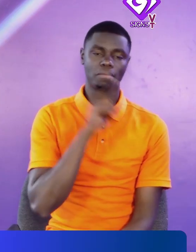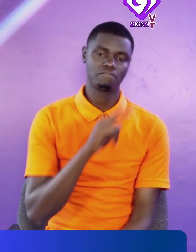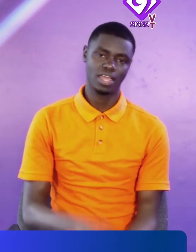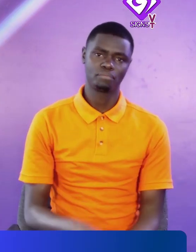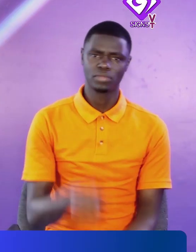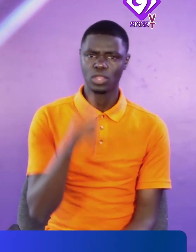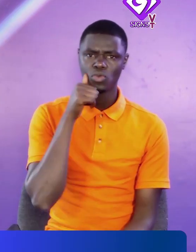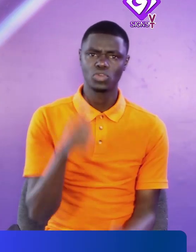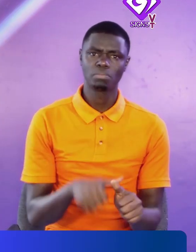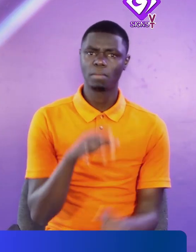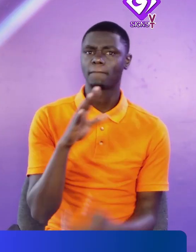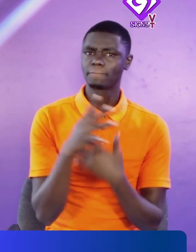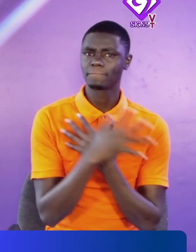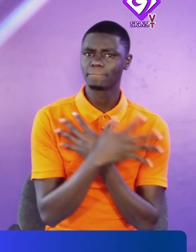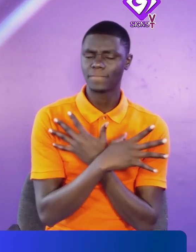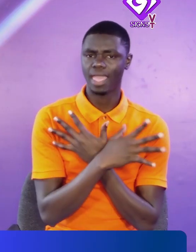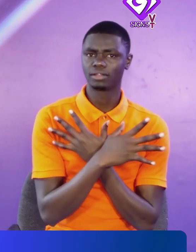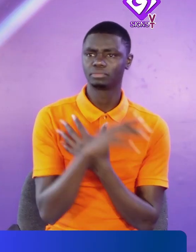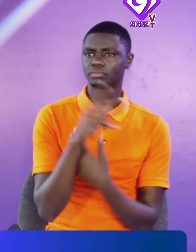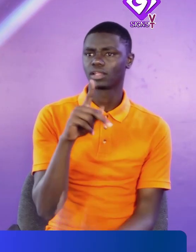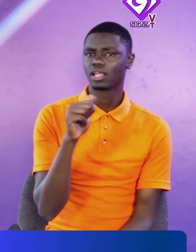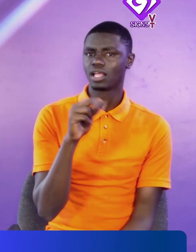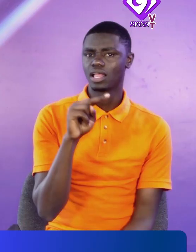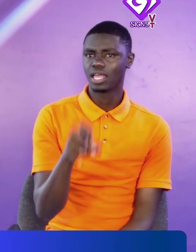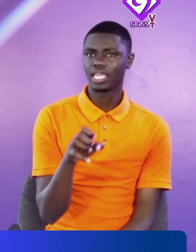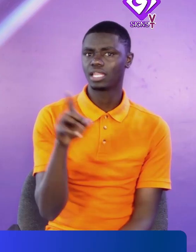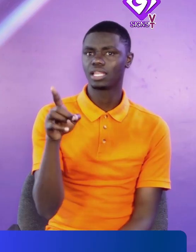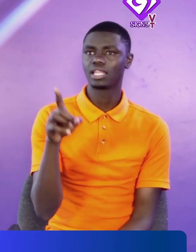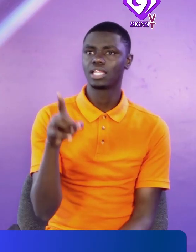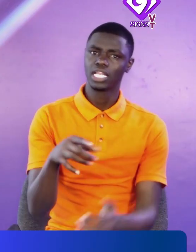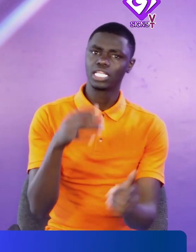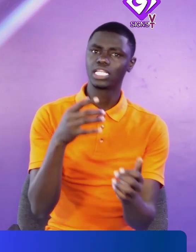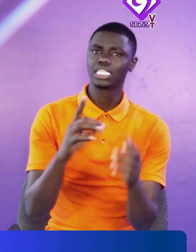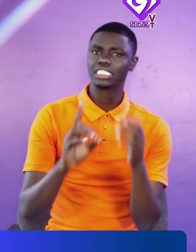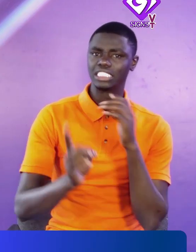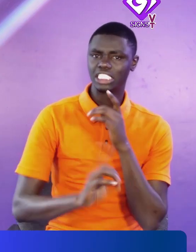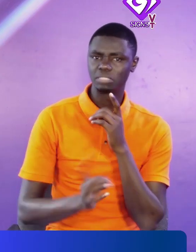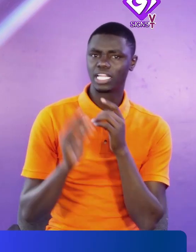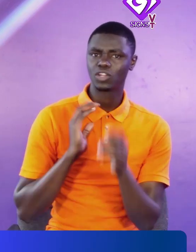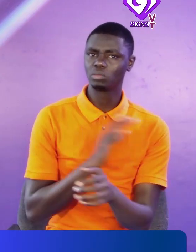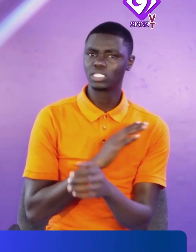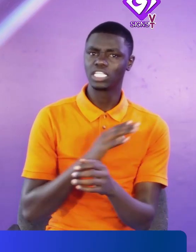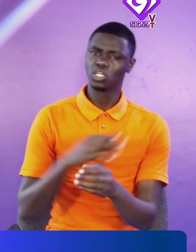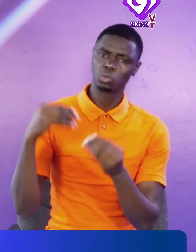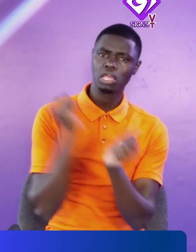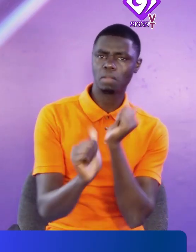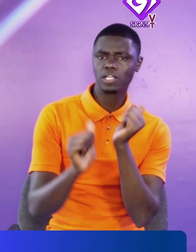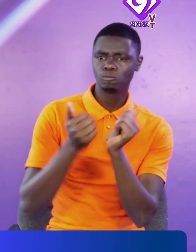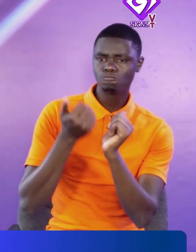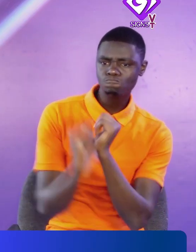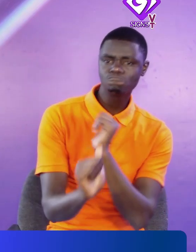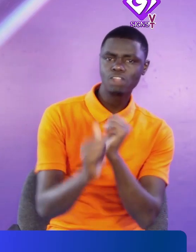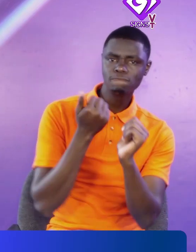Flick yenye watu walikuwa wanaita kamati ya nidhamu, the disciplinary committee, yenye ilikuwa inapiga